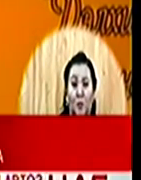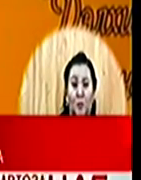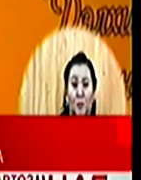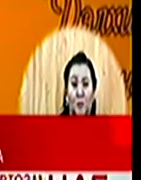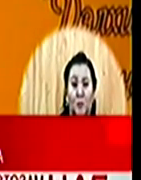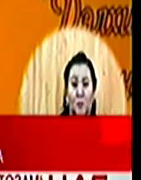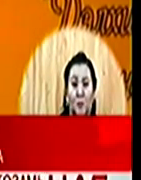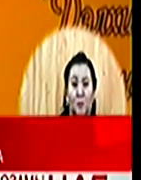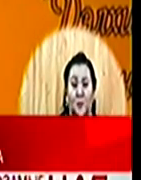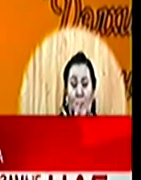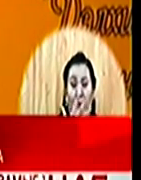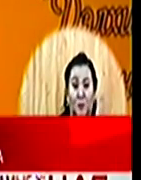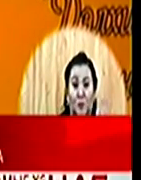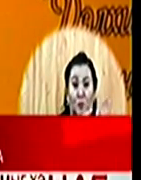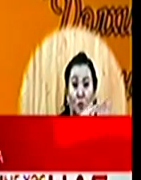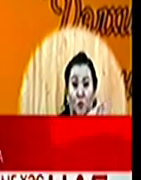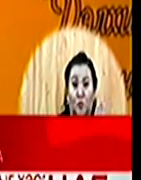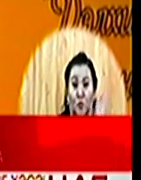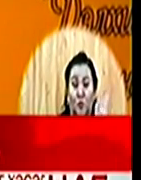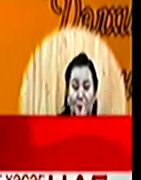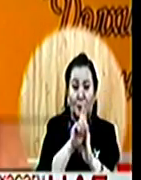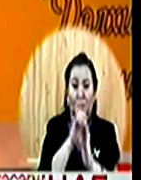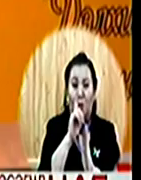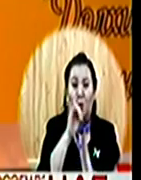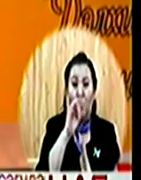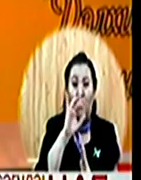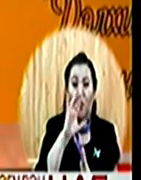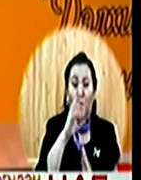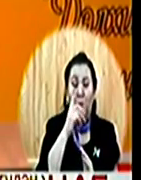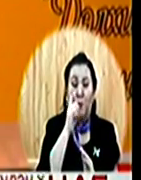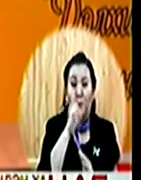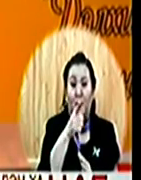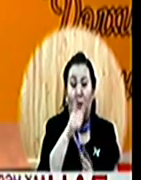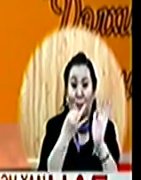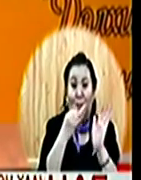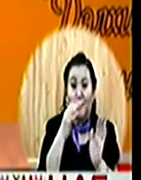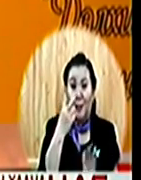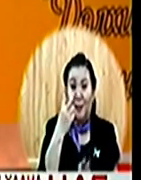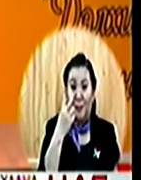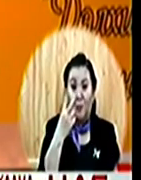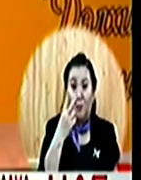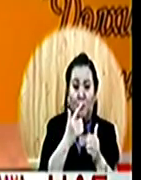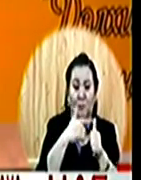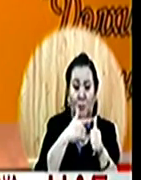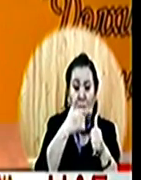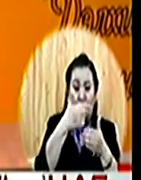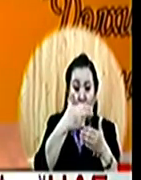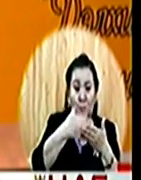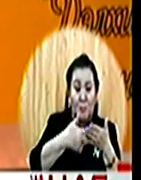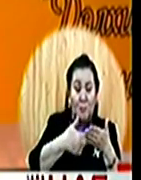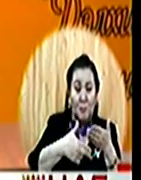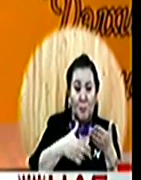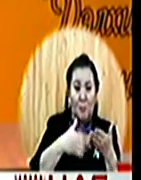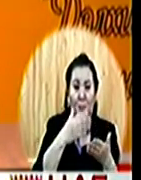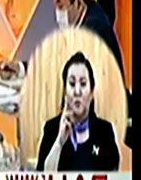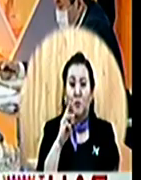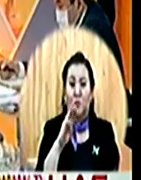1-ний өдрөөс эхлээд одоо хувьцаа эзэмшигчдийн арилжааны банк дах нэрийн дансанд нь ногдол ашигын мөнгийг шилжүүлэх